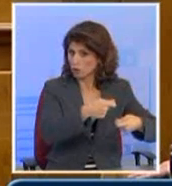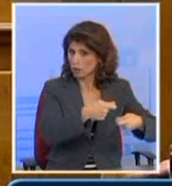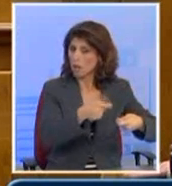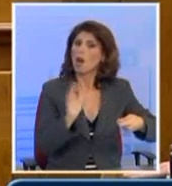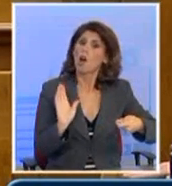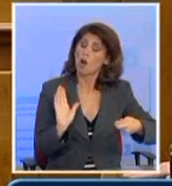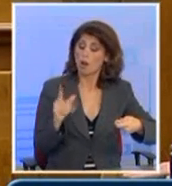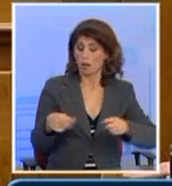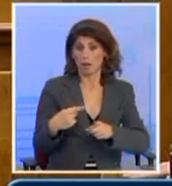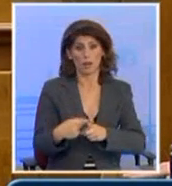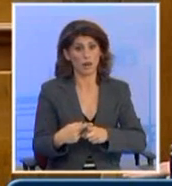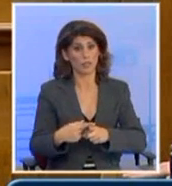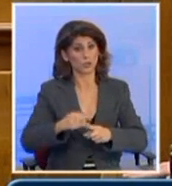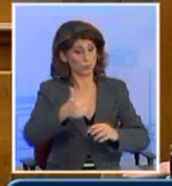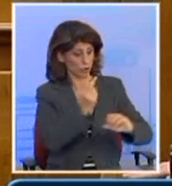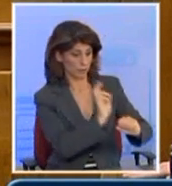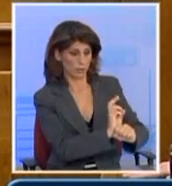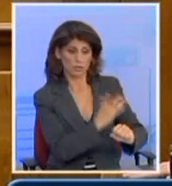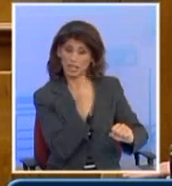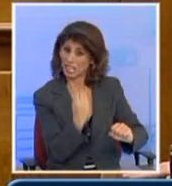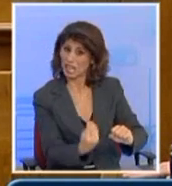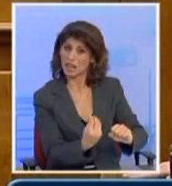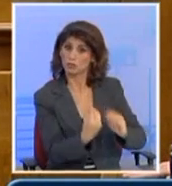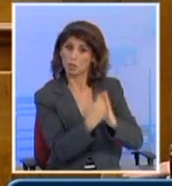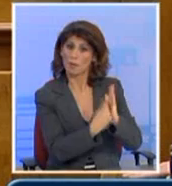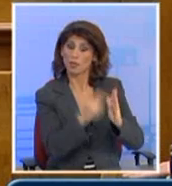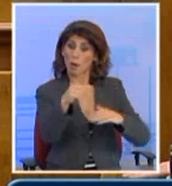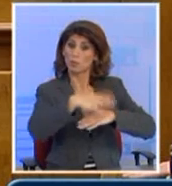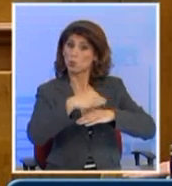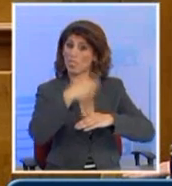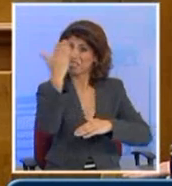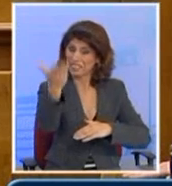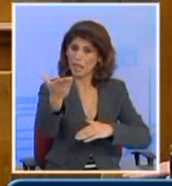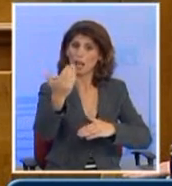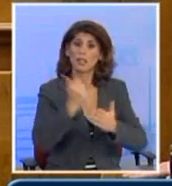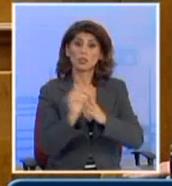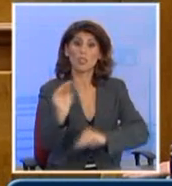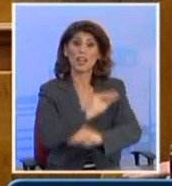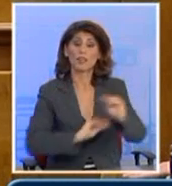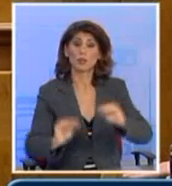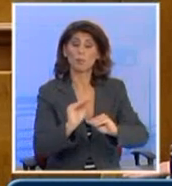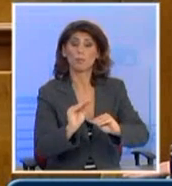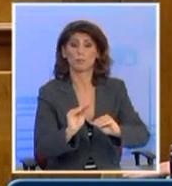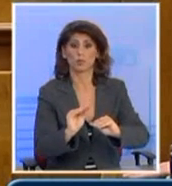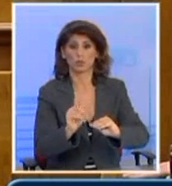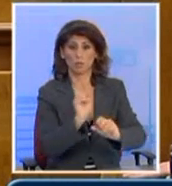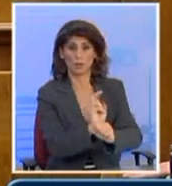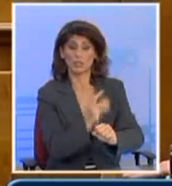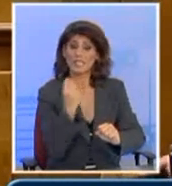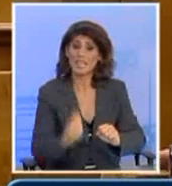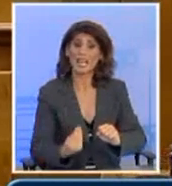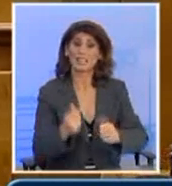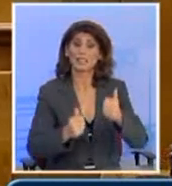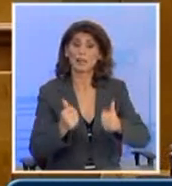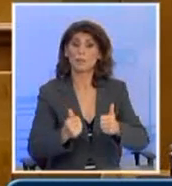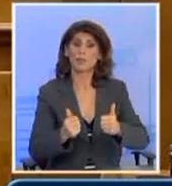ότι η Ελλάδα στο πρωτογενές πλεόνασμα έχει καλύτερη επίδοση από τη Σουηδία και στο διαρθρωτικό πρωτογενές πλεόνασμα καλύτερη επίδοση